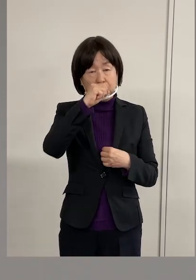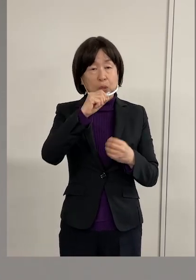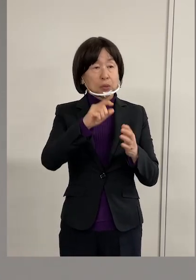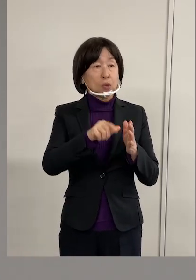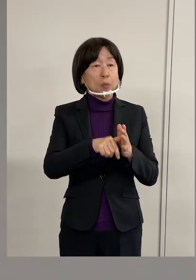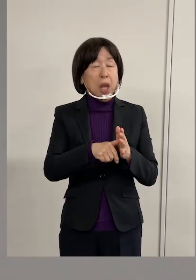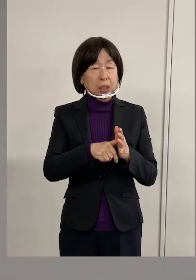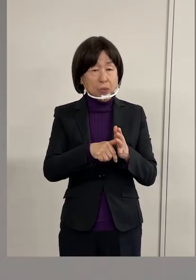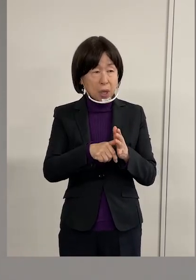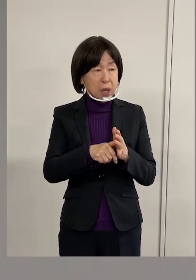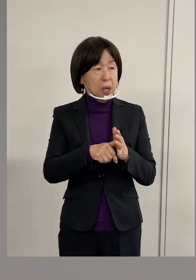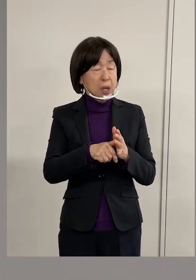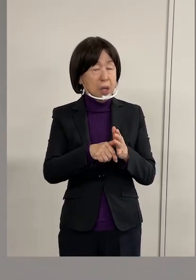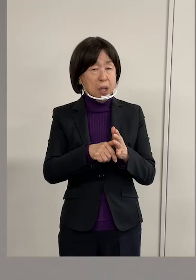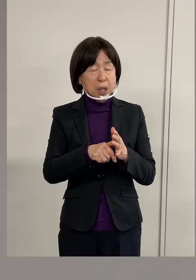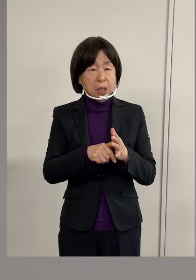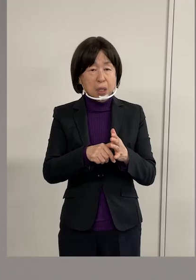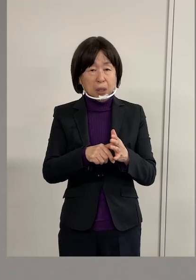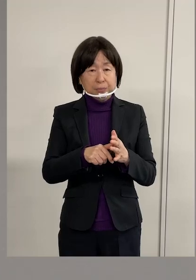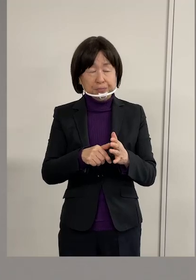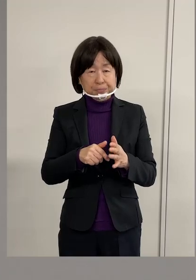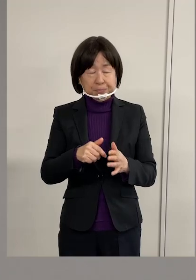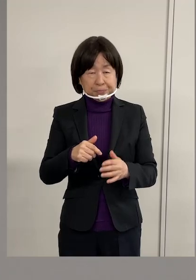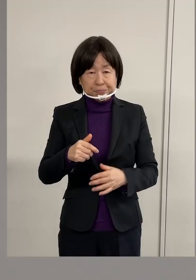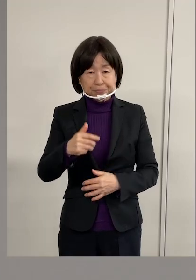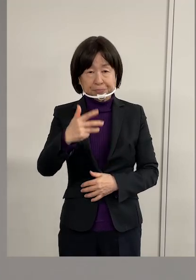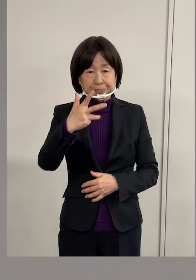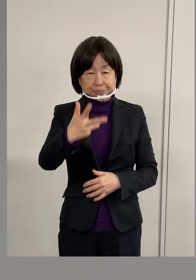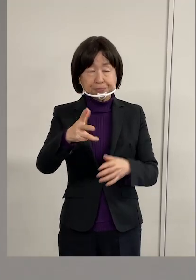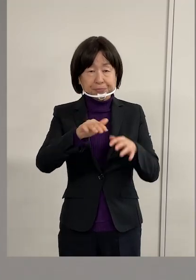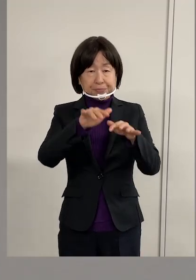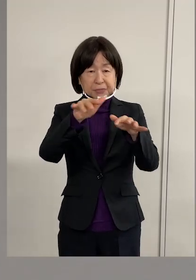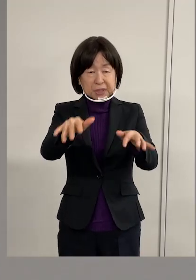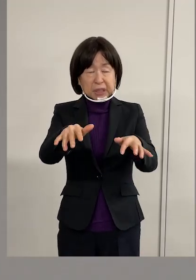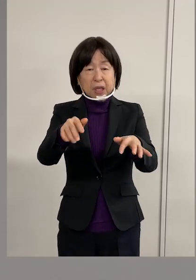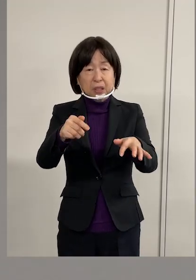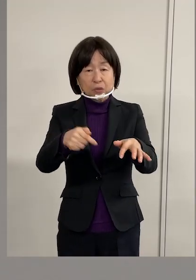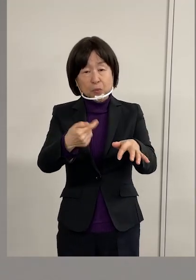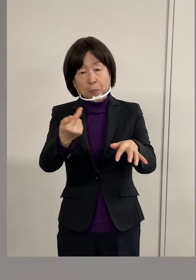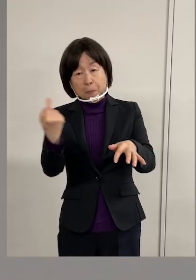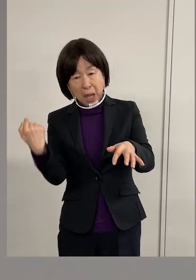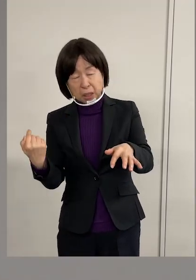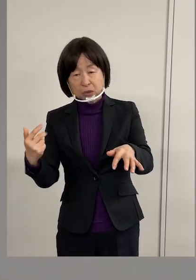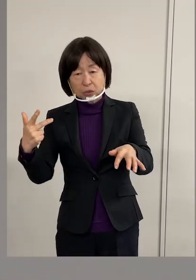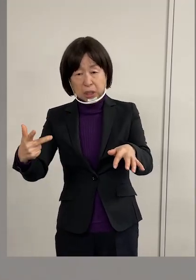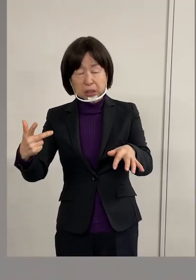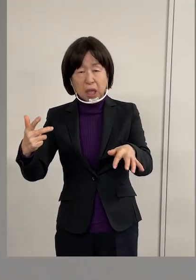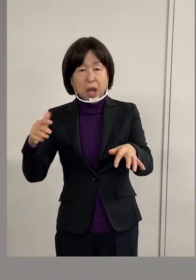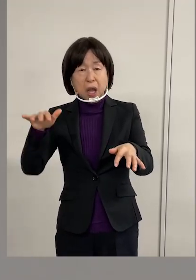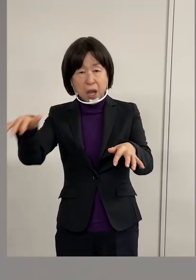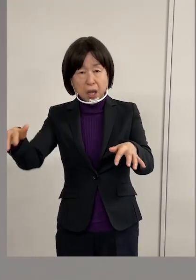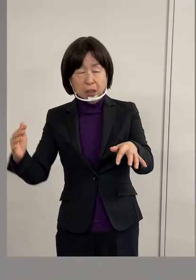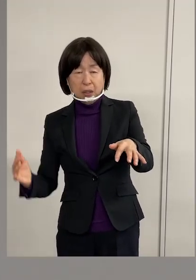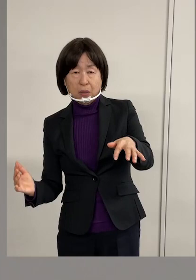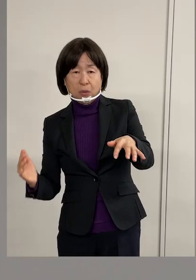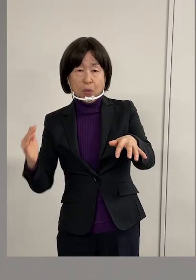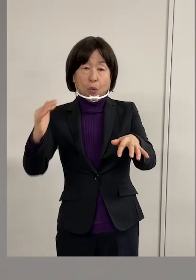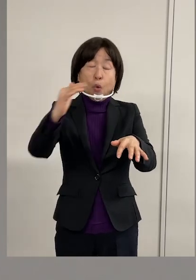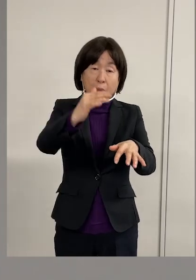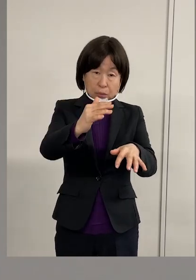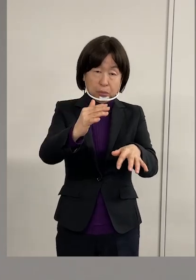ろの波が手前の波を超えるというのが感染症の常識なんですけど、第8波はです